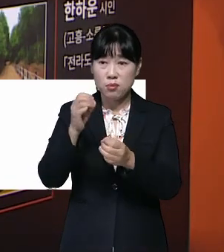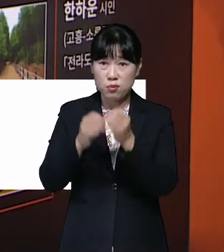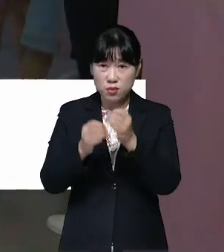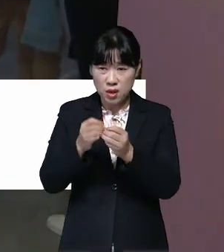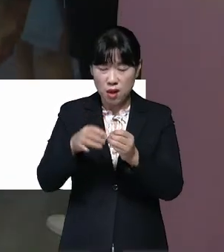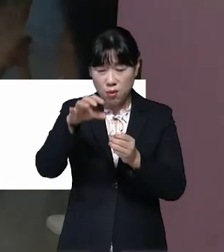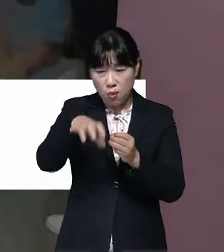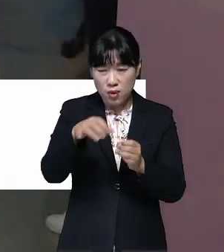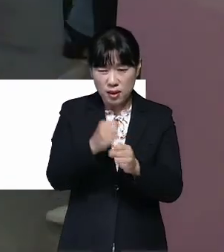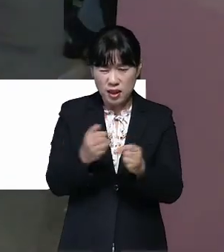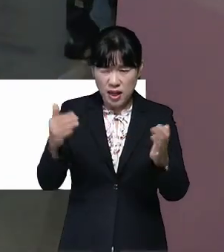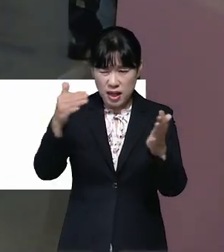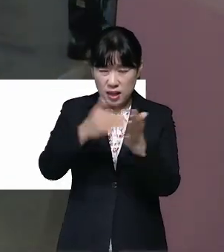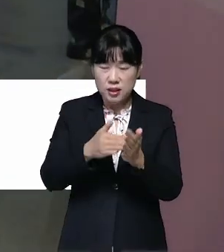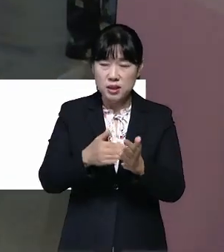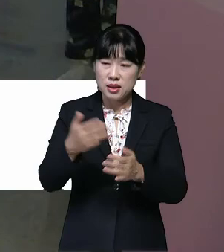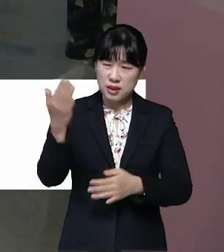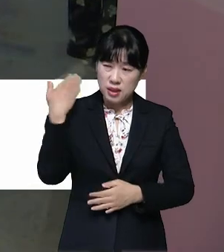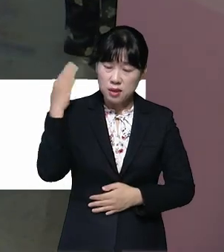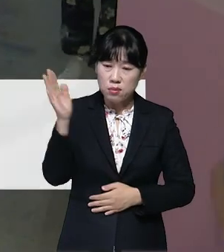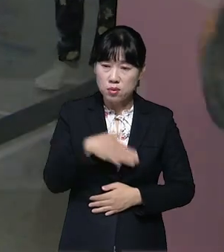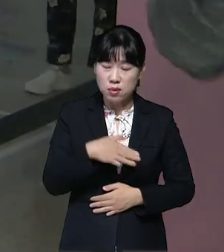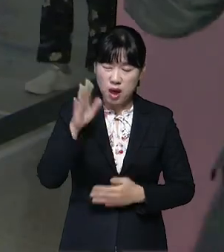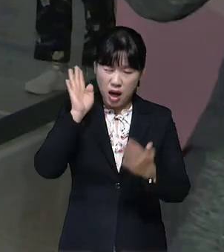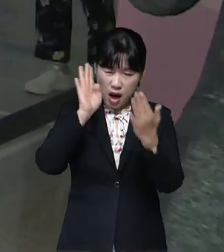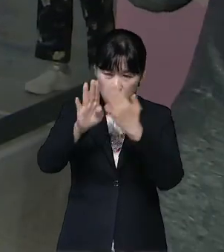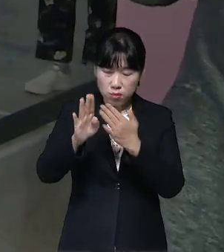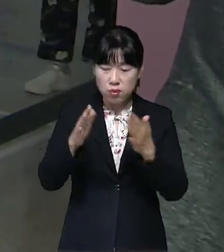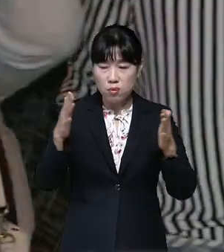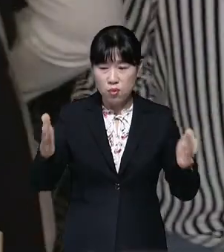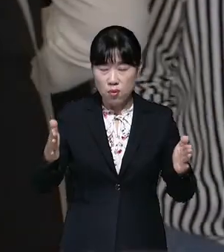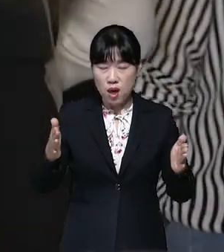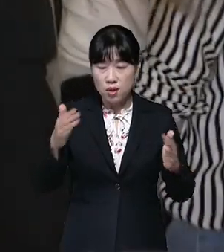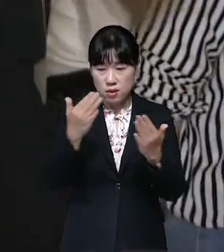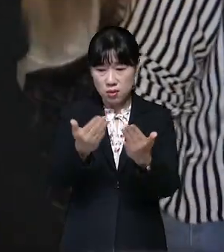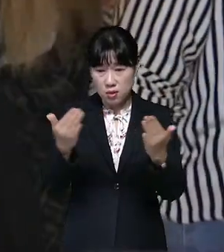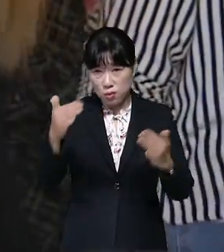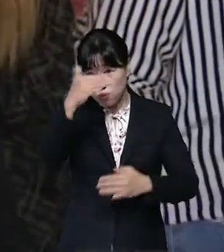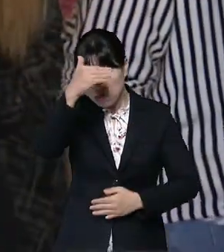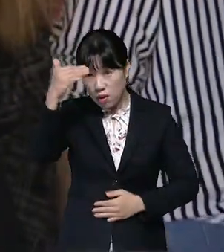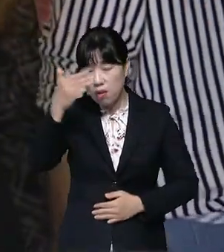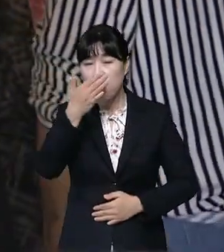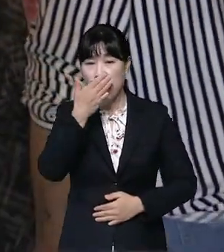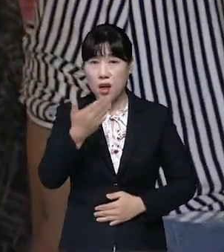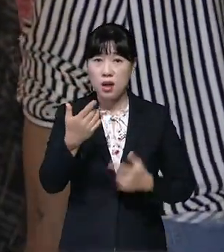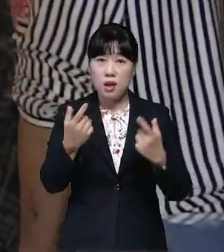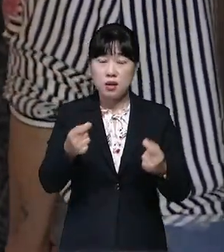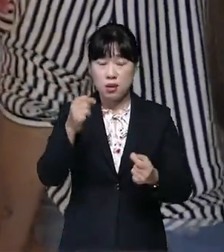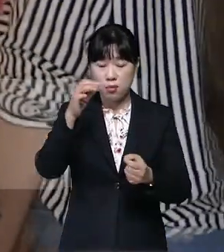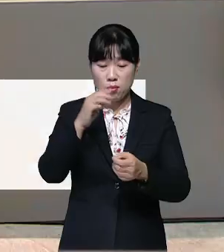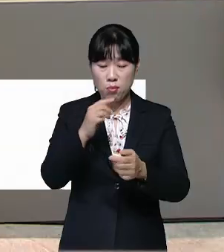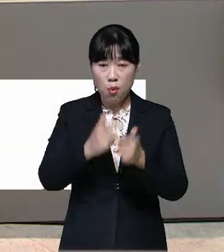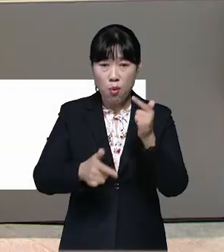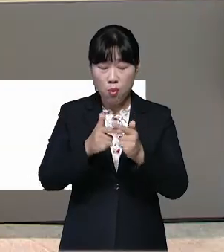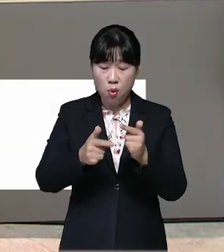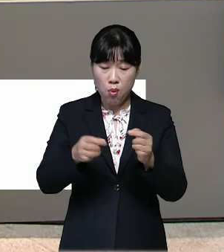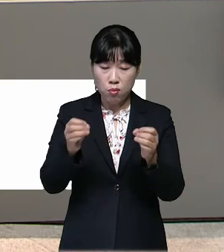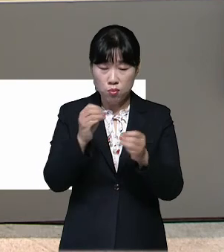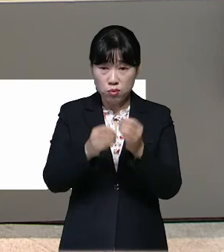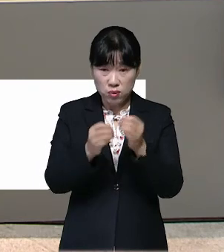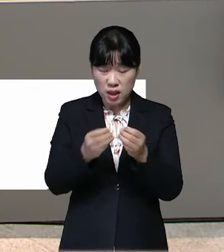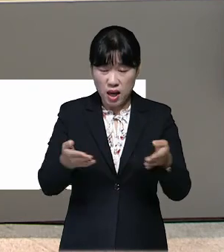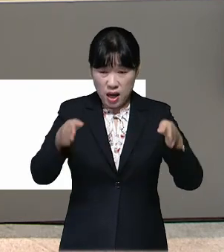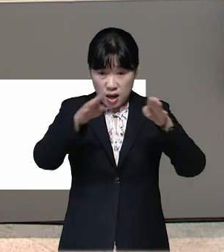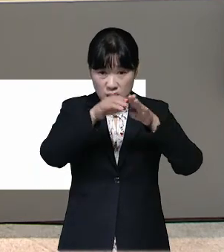현재, 미래를 한눈에 볼 수 있는 전시 체험 행사가 마련됐습니다. 목포 문학관을 주제관으로 대표